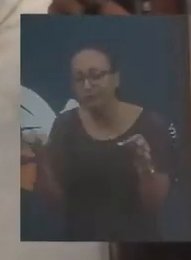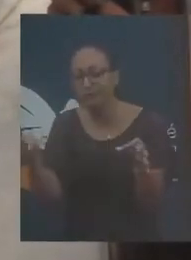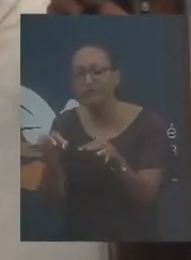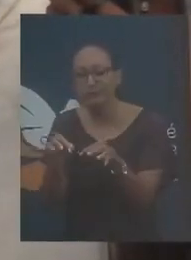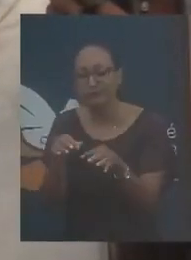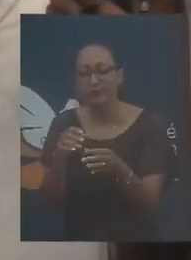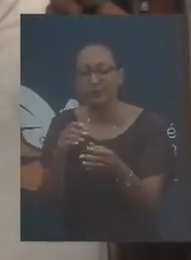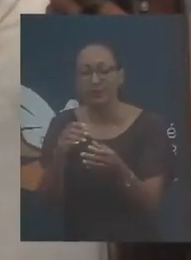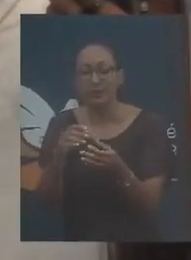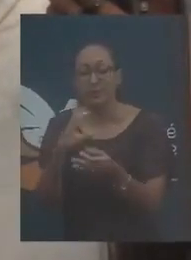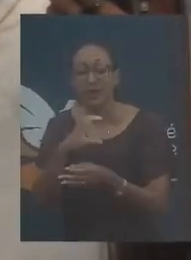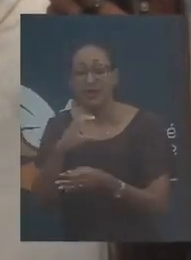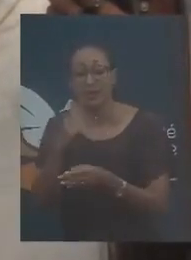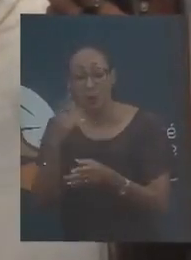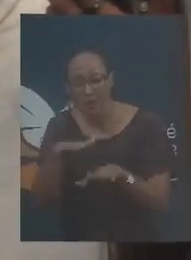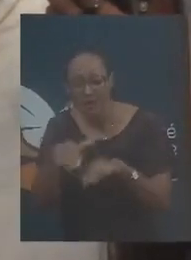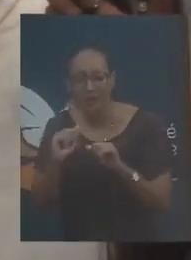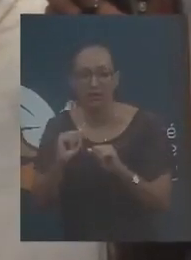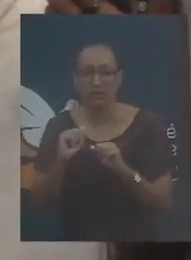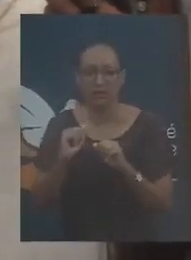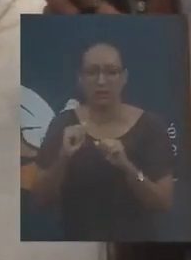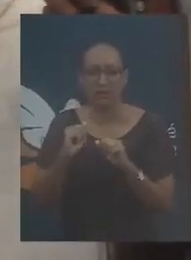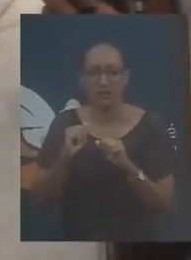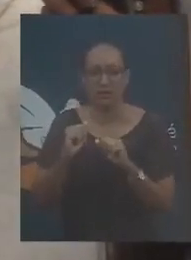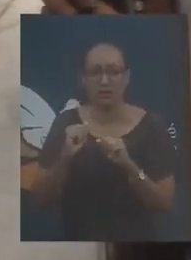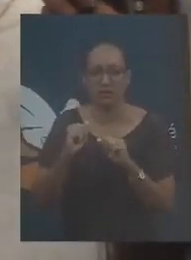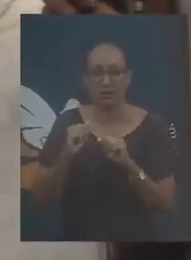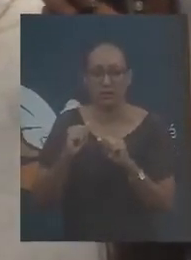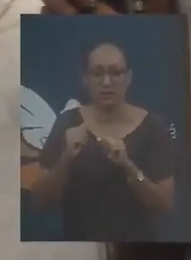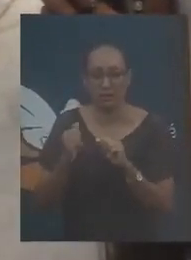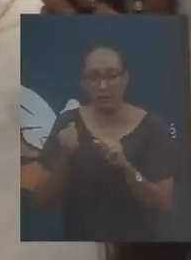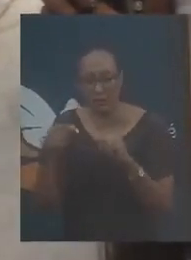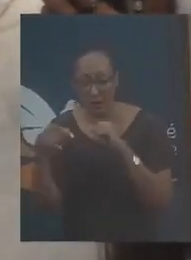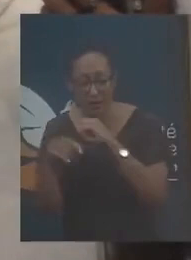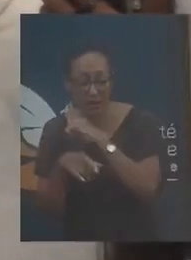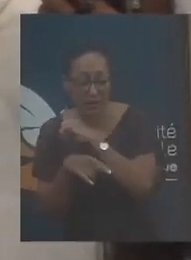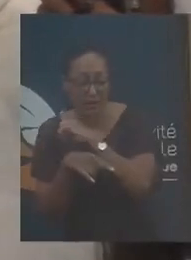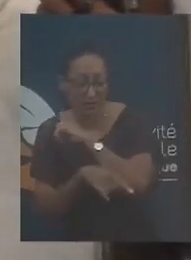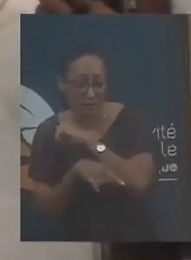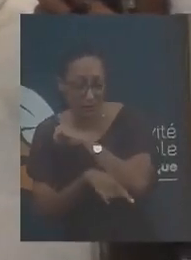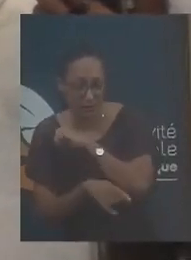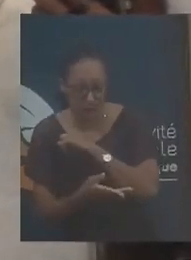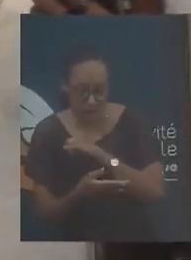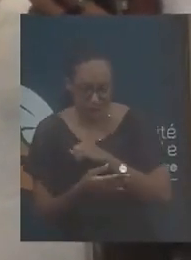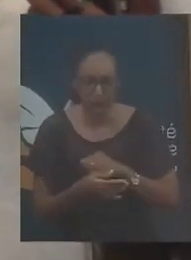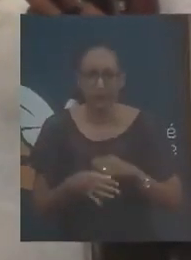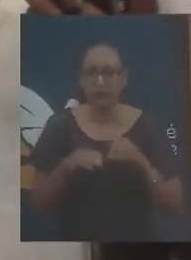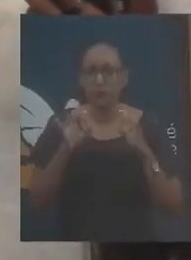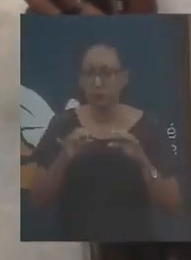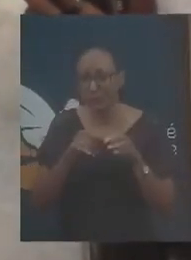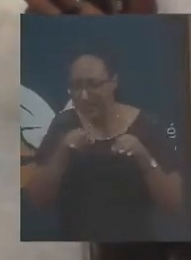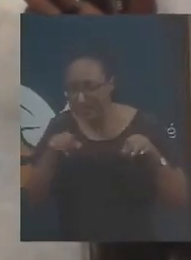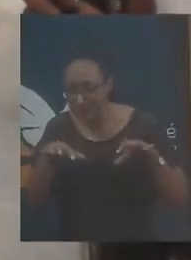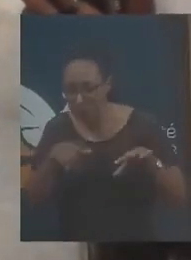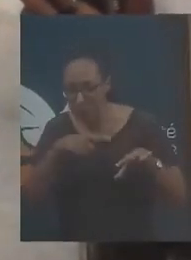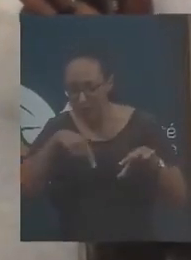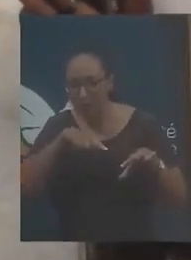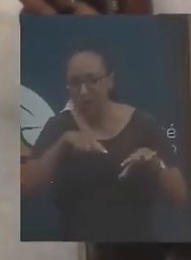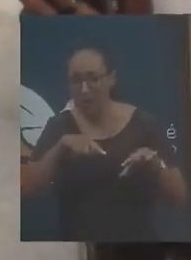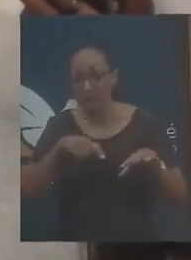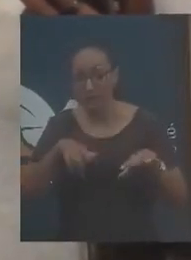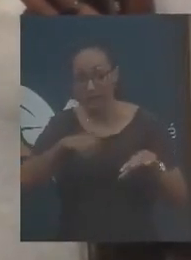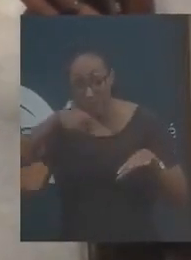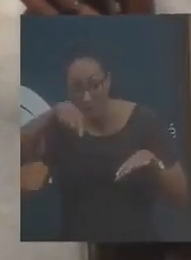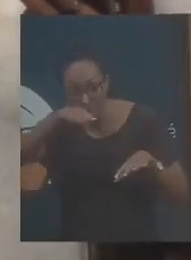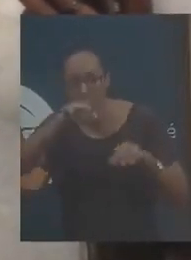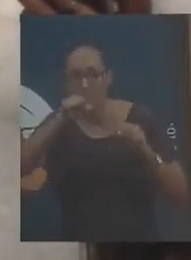pour éviter les falsifications. Nous sommes face à un réseau, mais un réseau que seul vous, si vous entrez dans la danse, vous